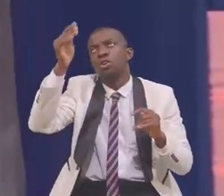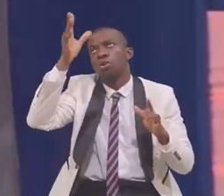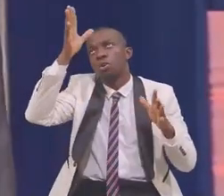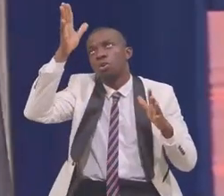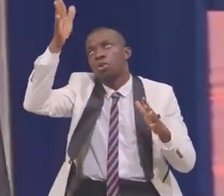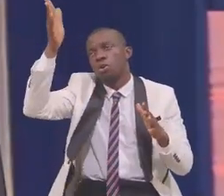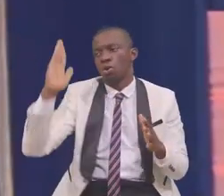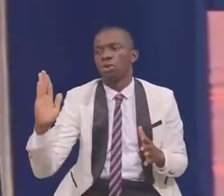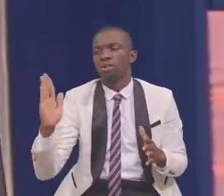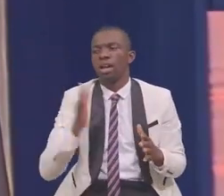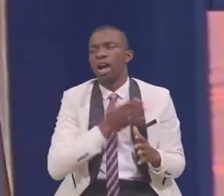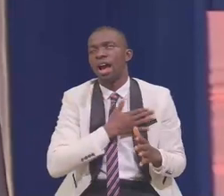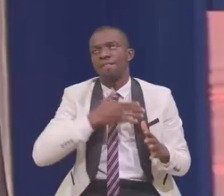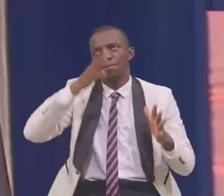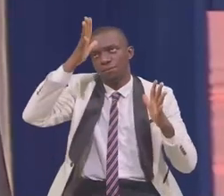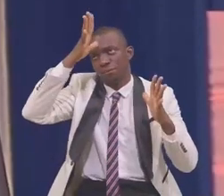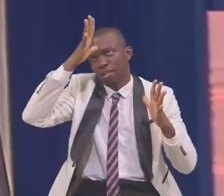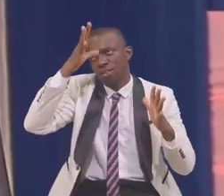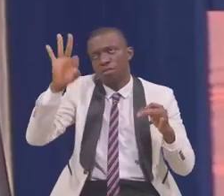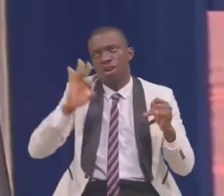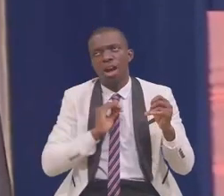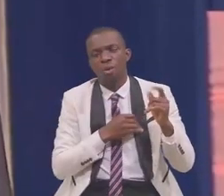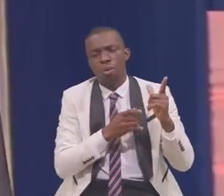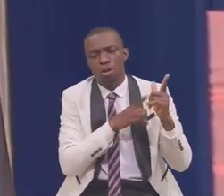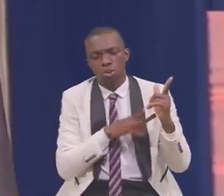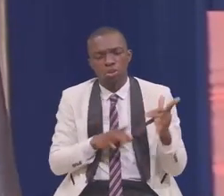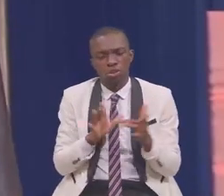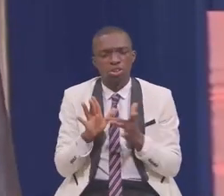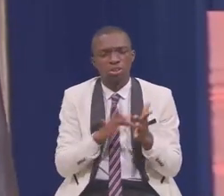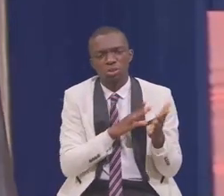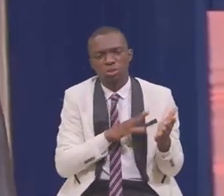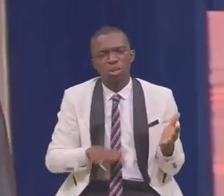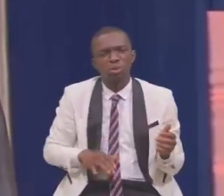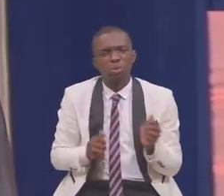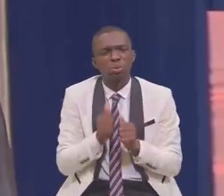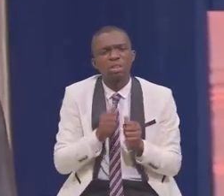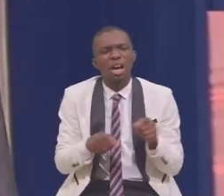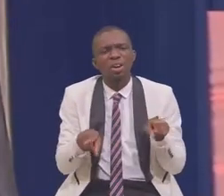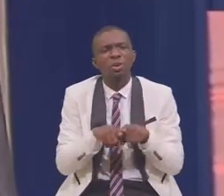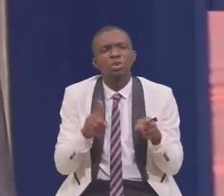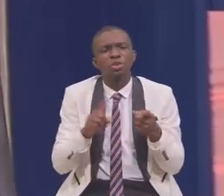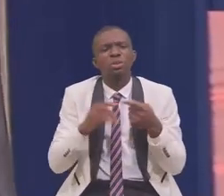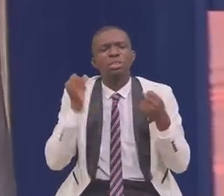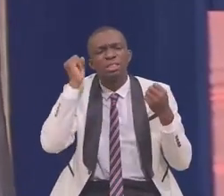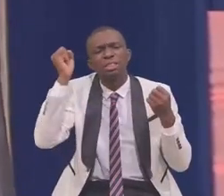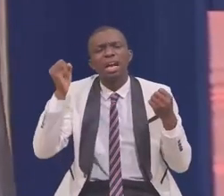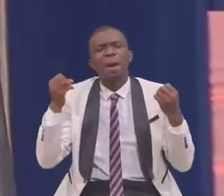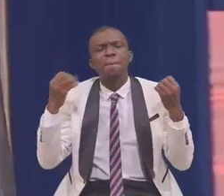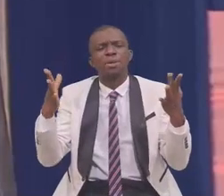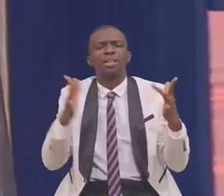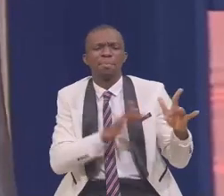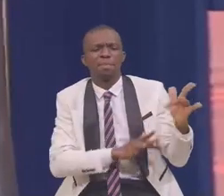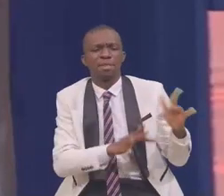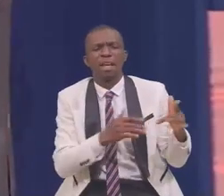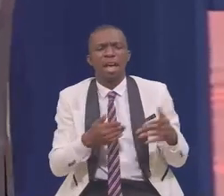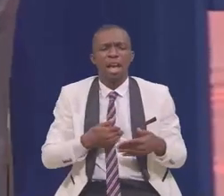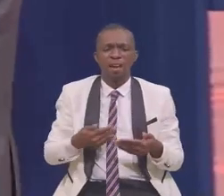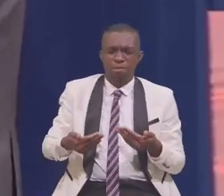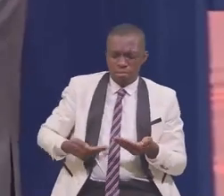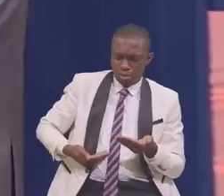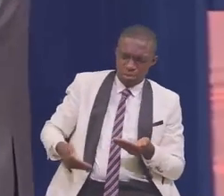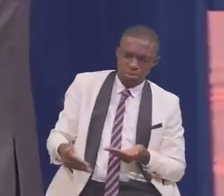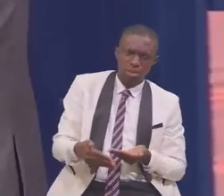de notre Seigneur Jésus-Christ, qui selon sa grande miséricorde nous a régénérés pour une espérance